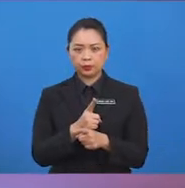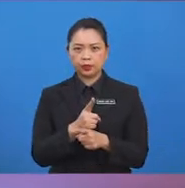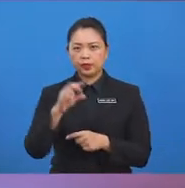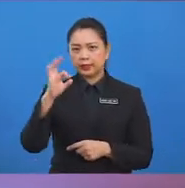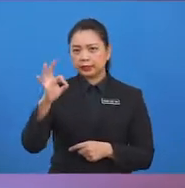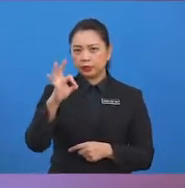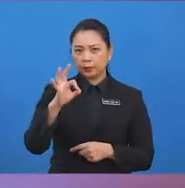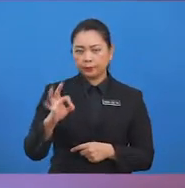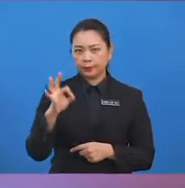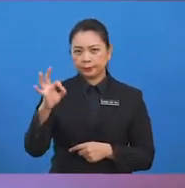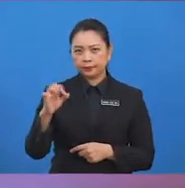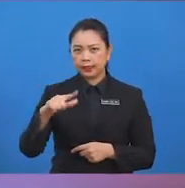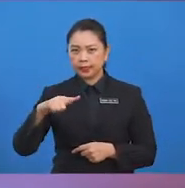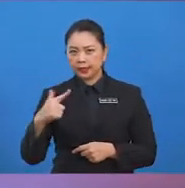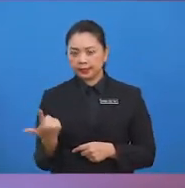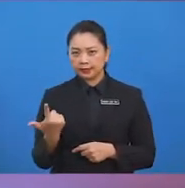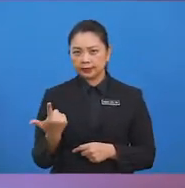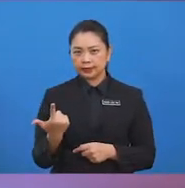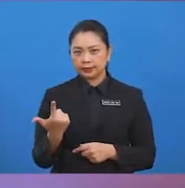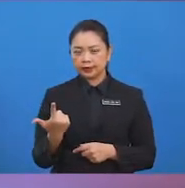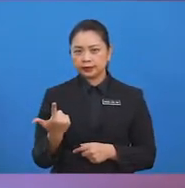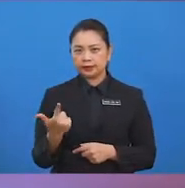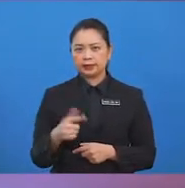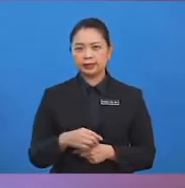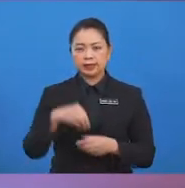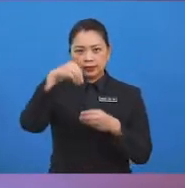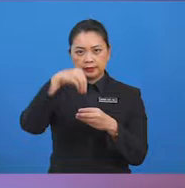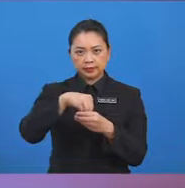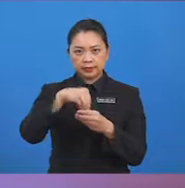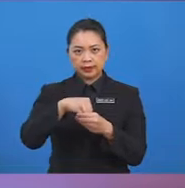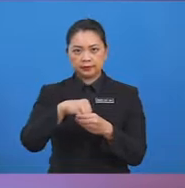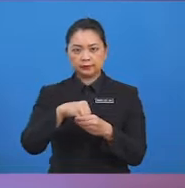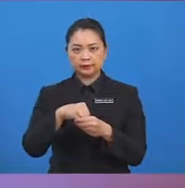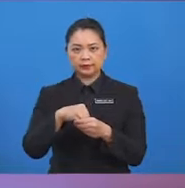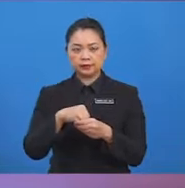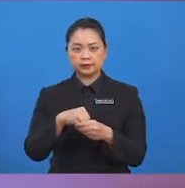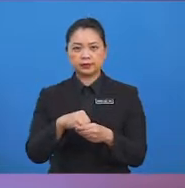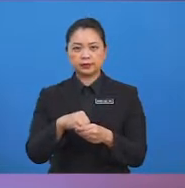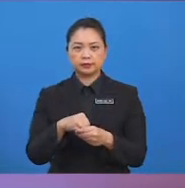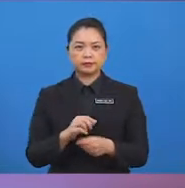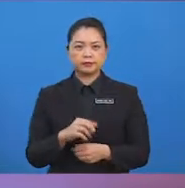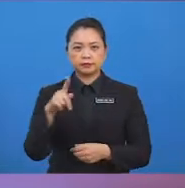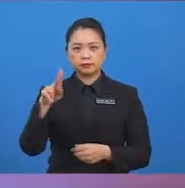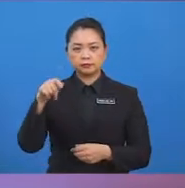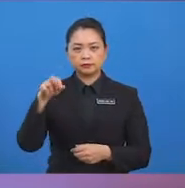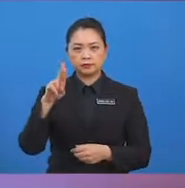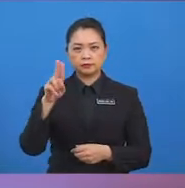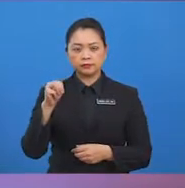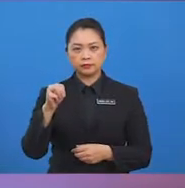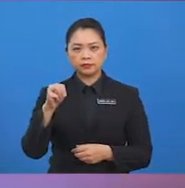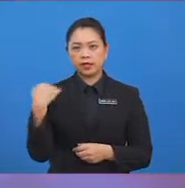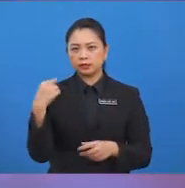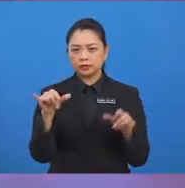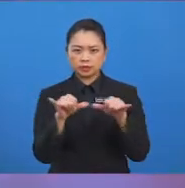Atom asing iaitu atom timah yang ditambah kepada logam kuprum mempunyai saiz yang